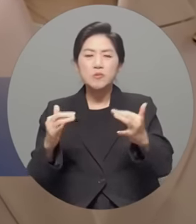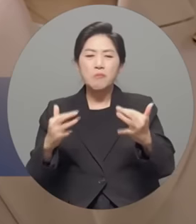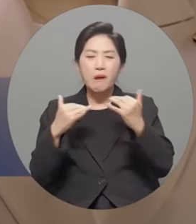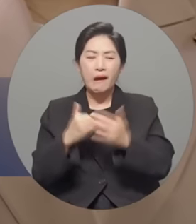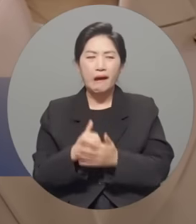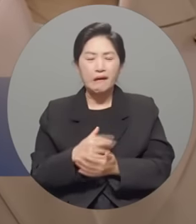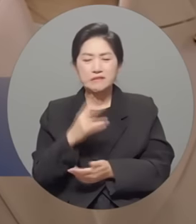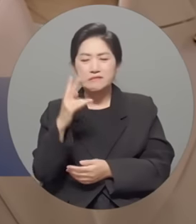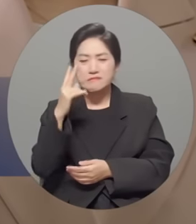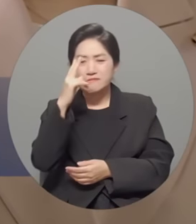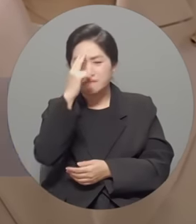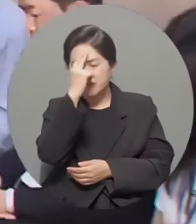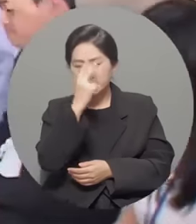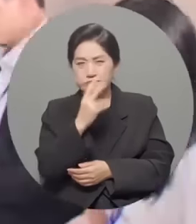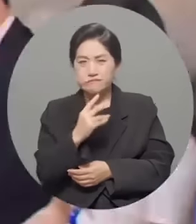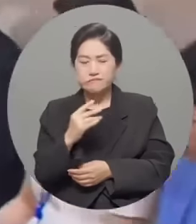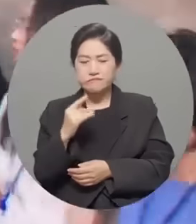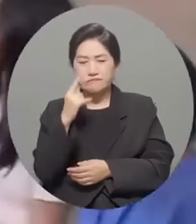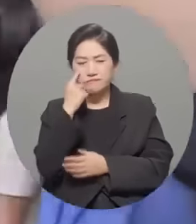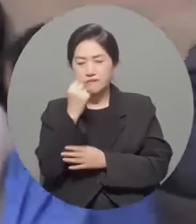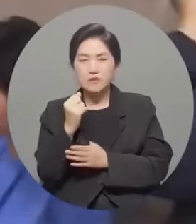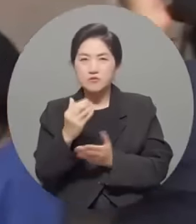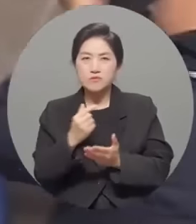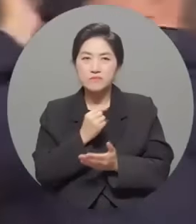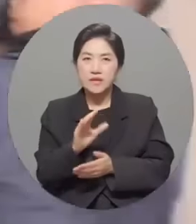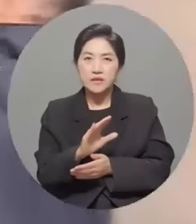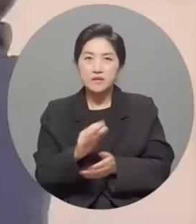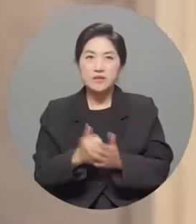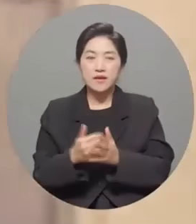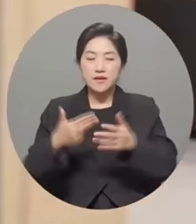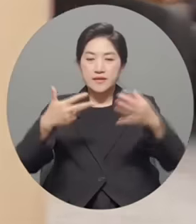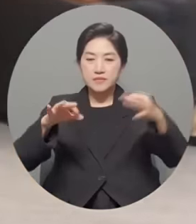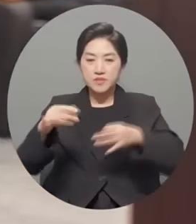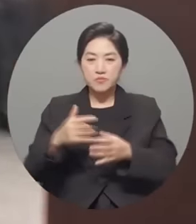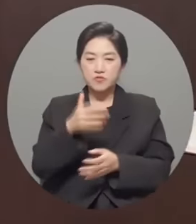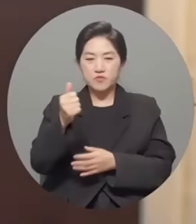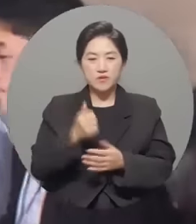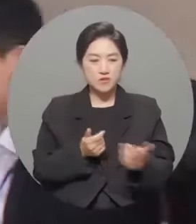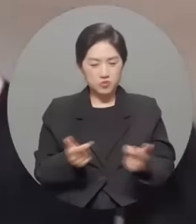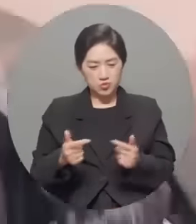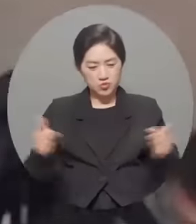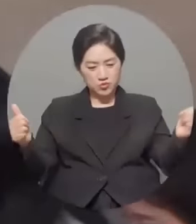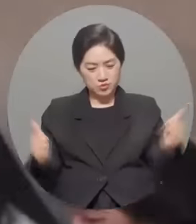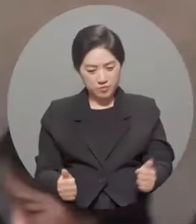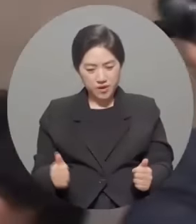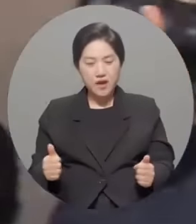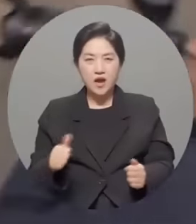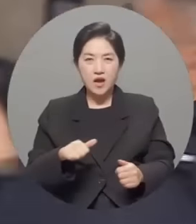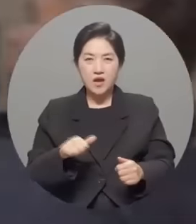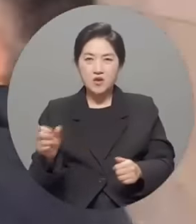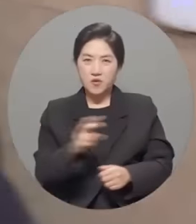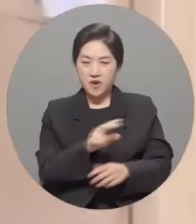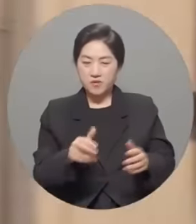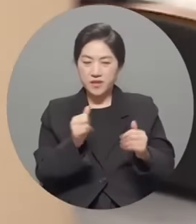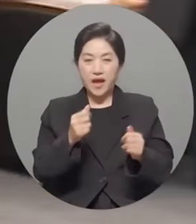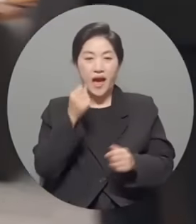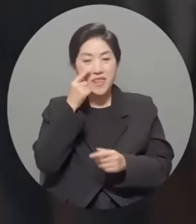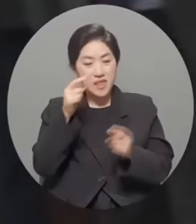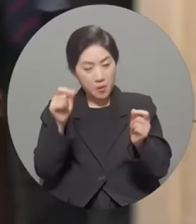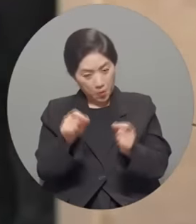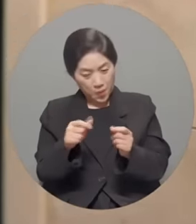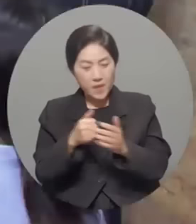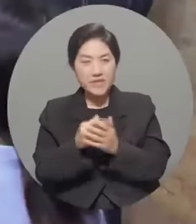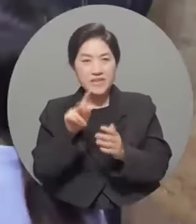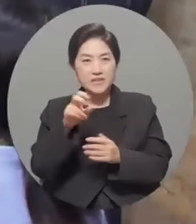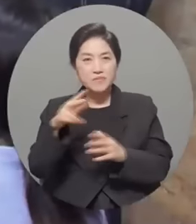국민들의 눈살을 찌푸리는 김진표 국회의장 주재로 만난 여야 원내대표는 한 달 남짓 남은 21대 국회